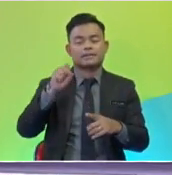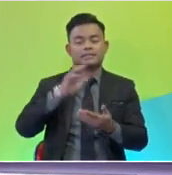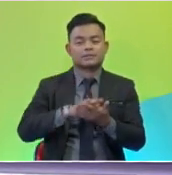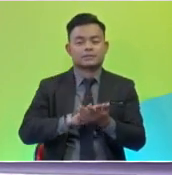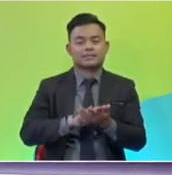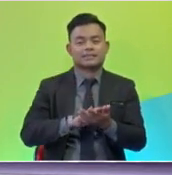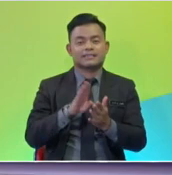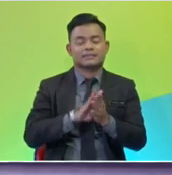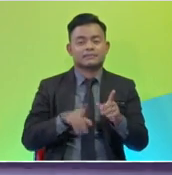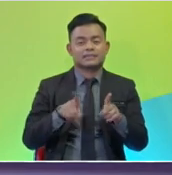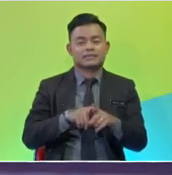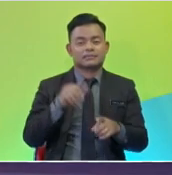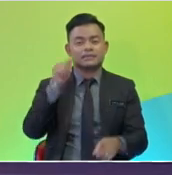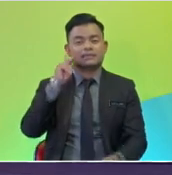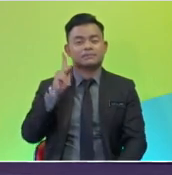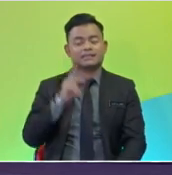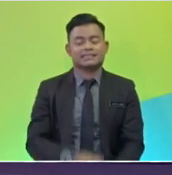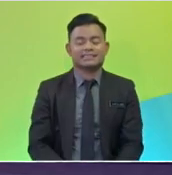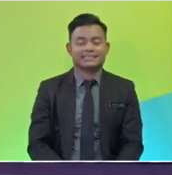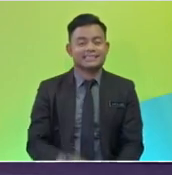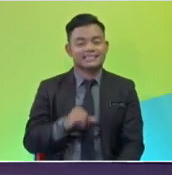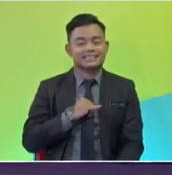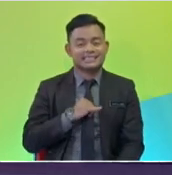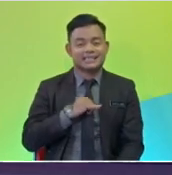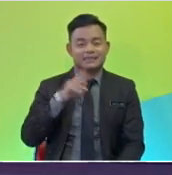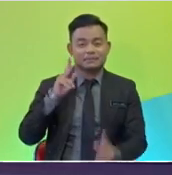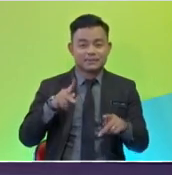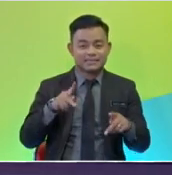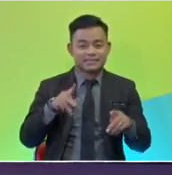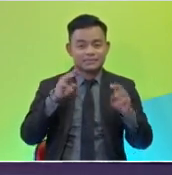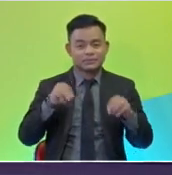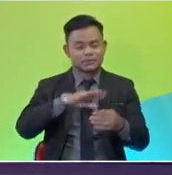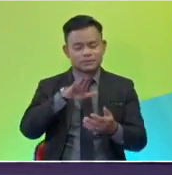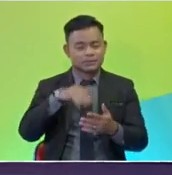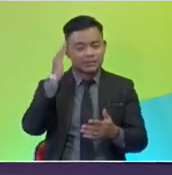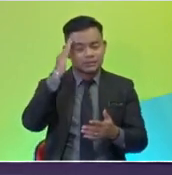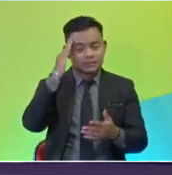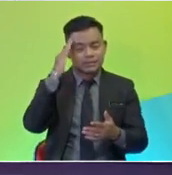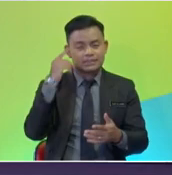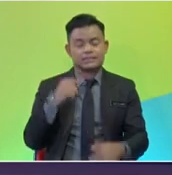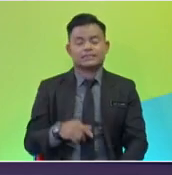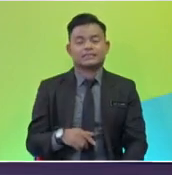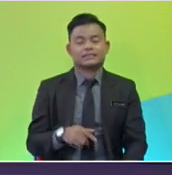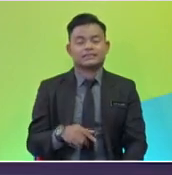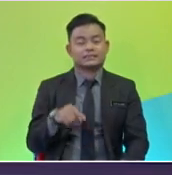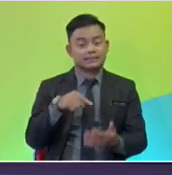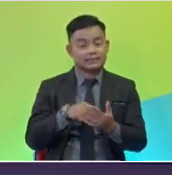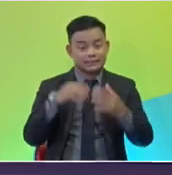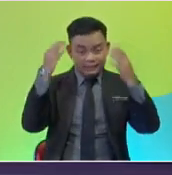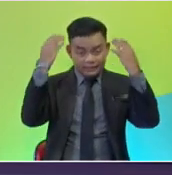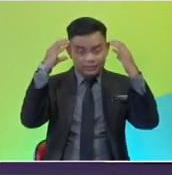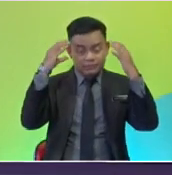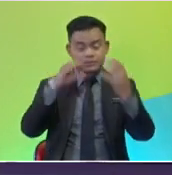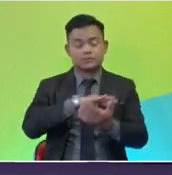ye Saya pasti murid-murid pun Semua dah tahu dah kan guru yang mengajar kita kali ini siapa ini dia saya Tampilkan kepada murid-murid